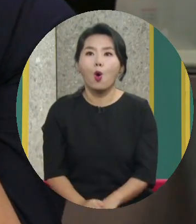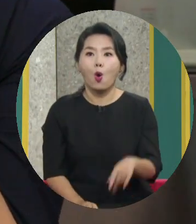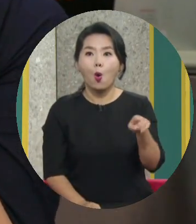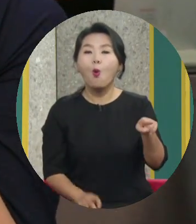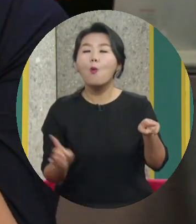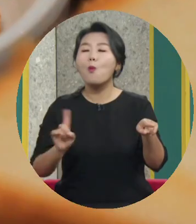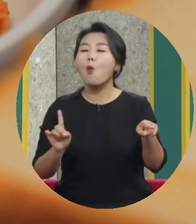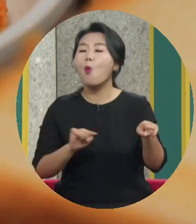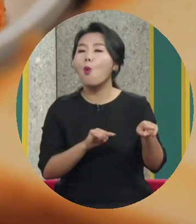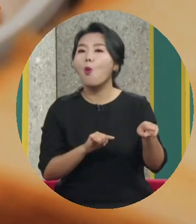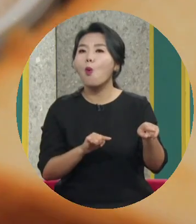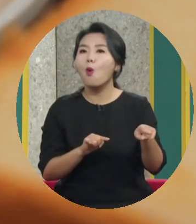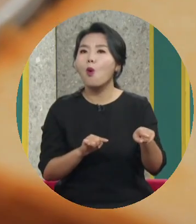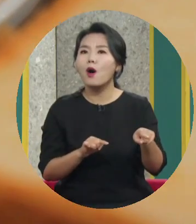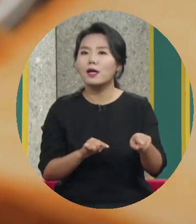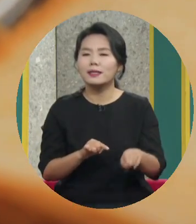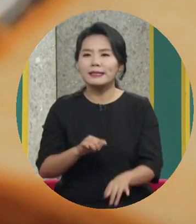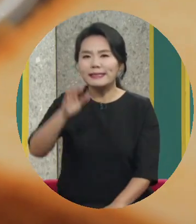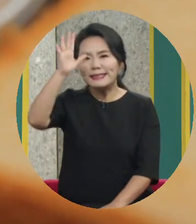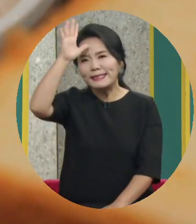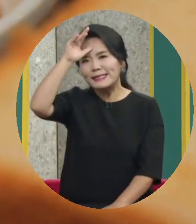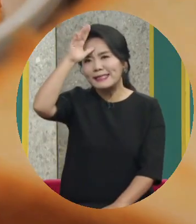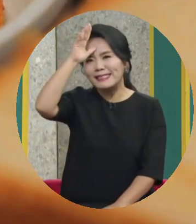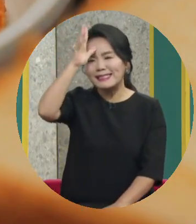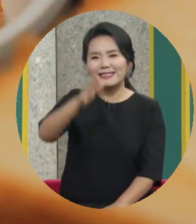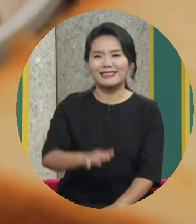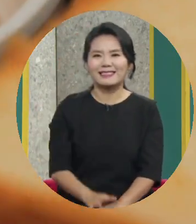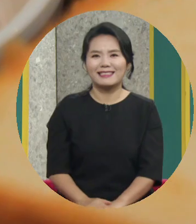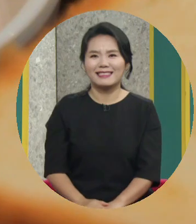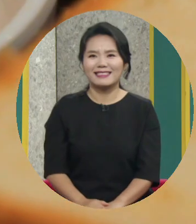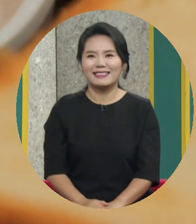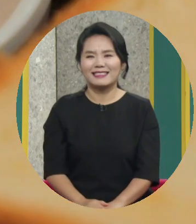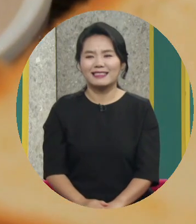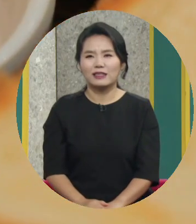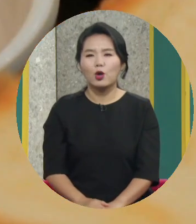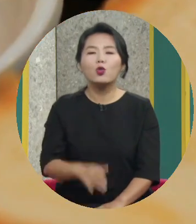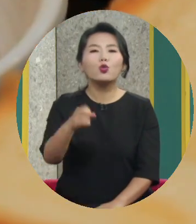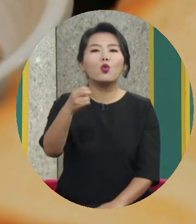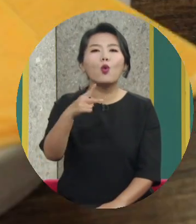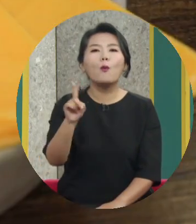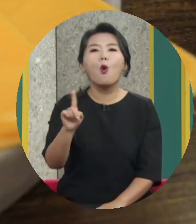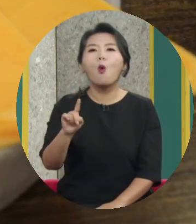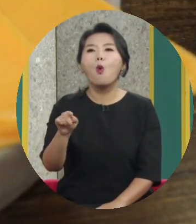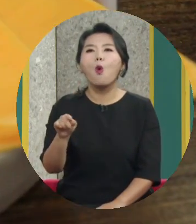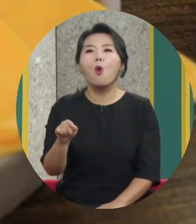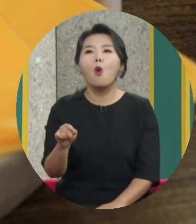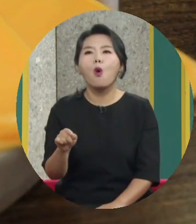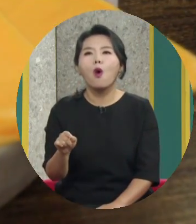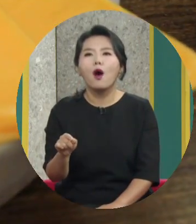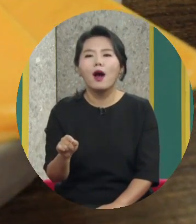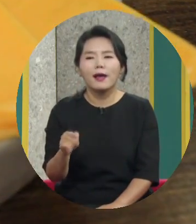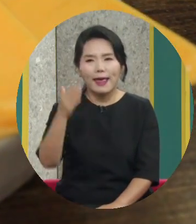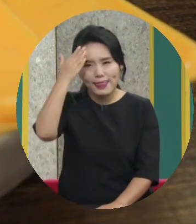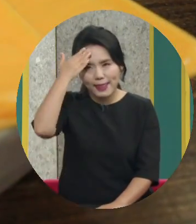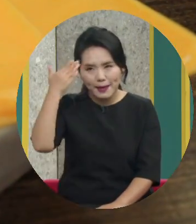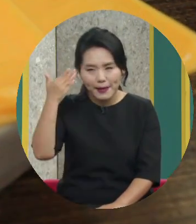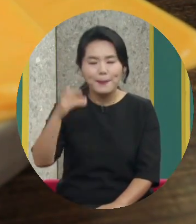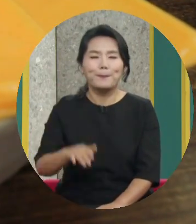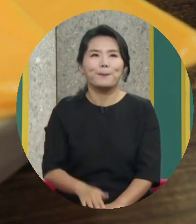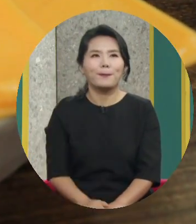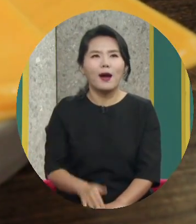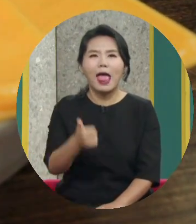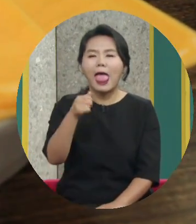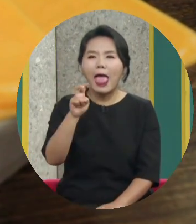이게 뭐야? 치킨 너겟. 치킨 너겟이야. 맞았어. 또 뭐도 들어가? 또? 햄. 햄.